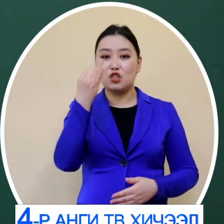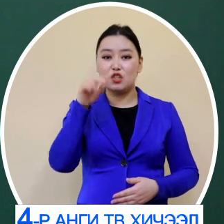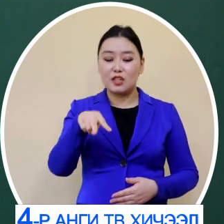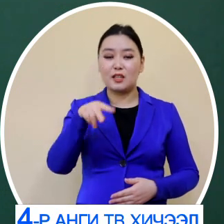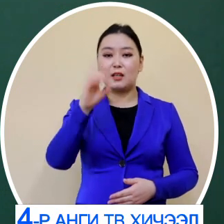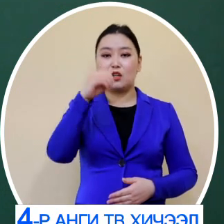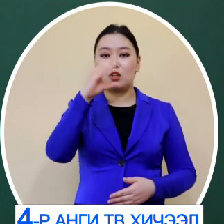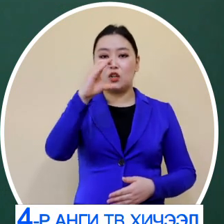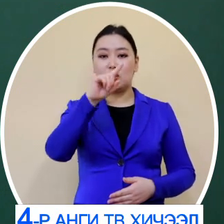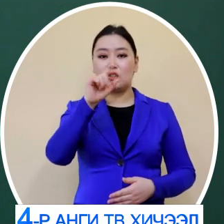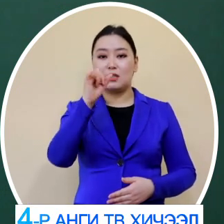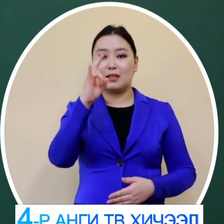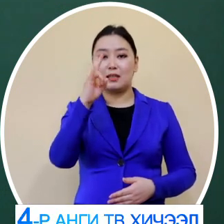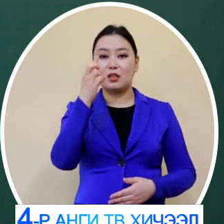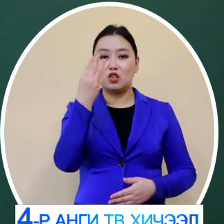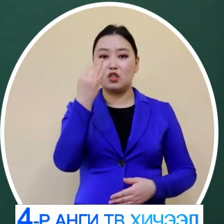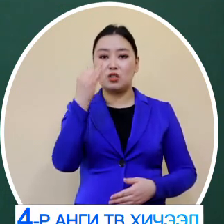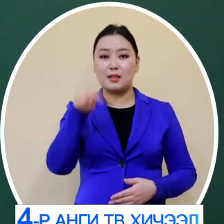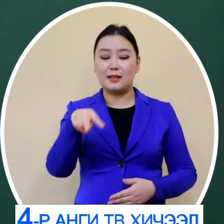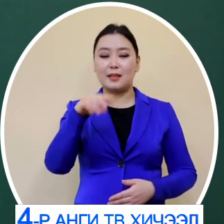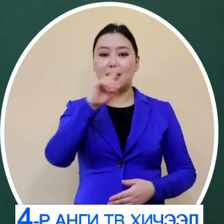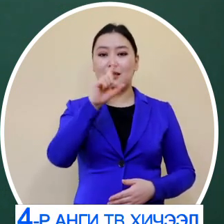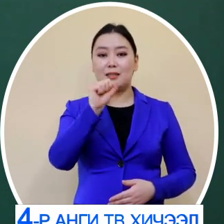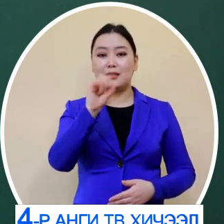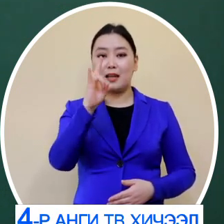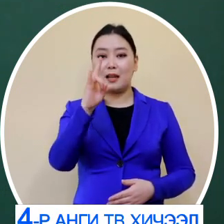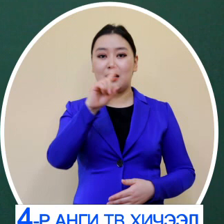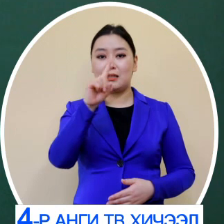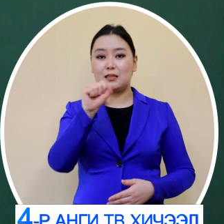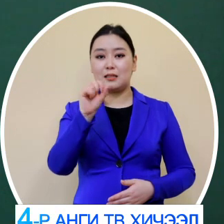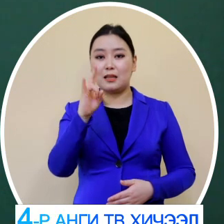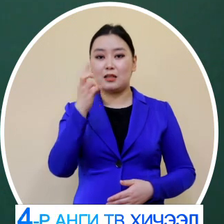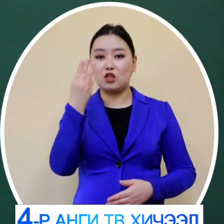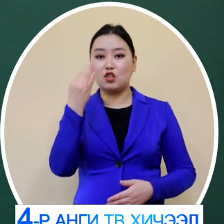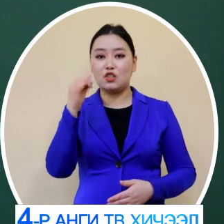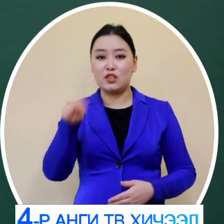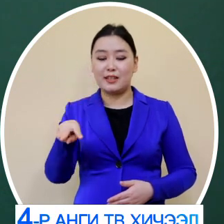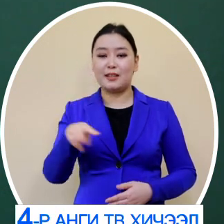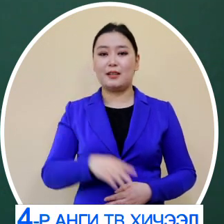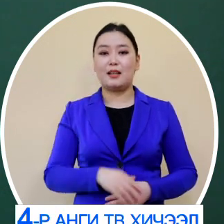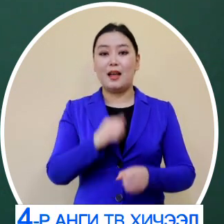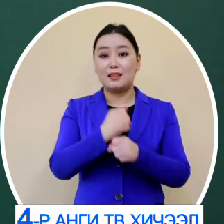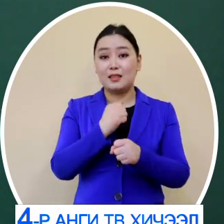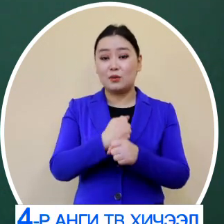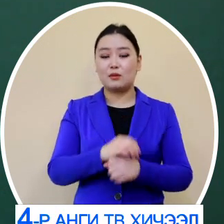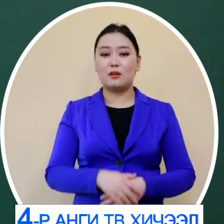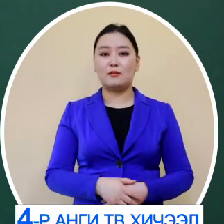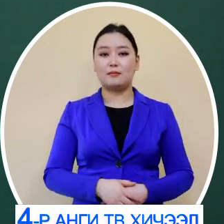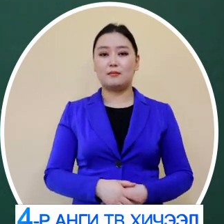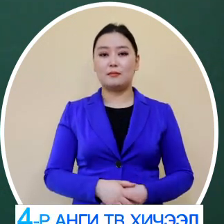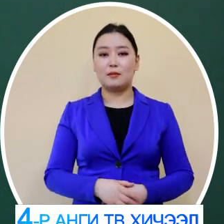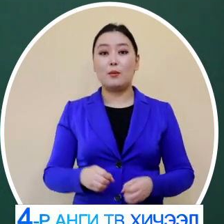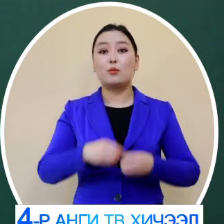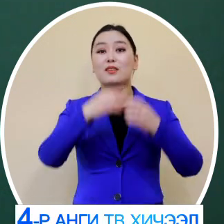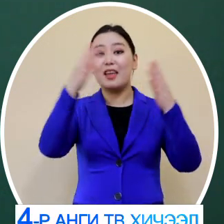дээр ёс заншил, за зан заншил, за ажил гэдэг үгэн